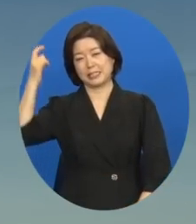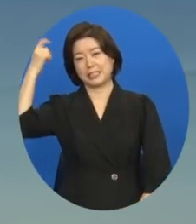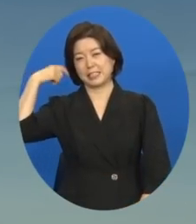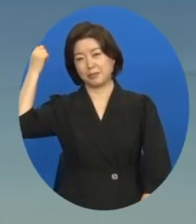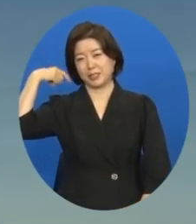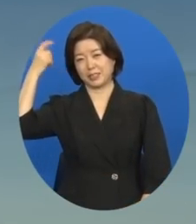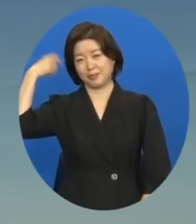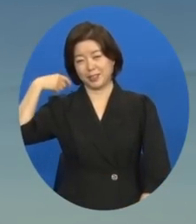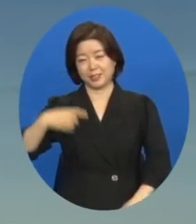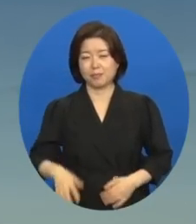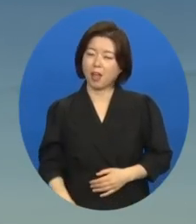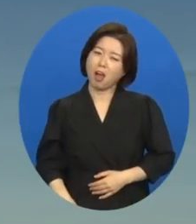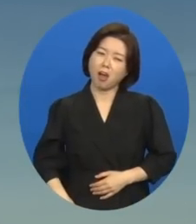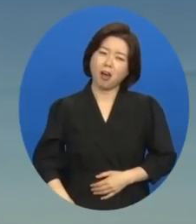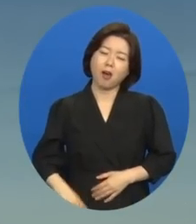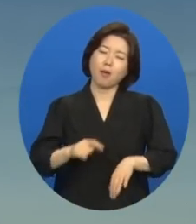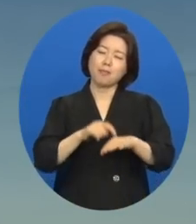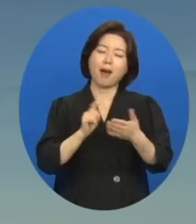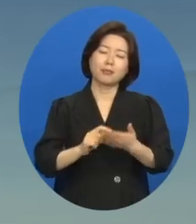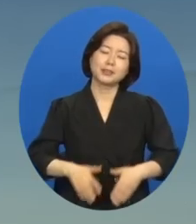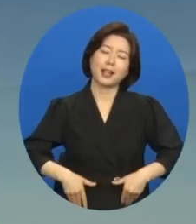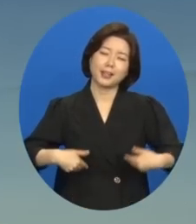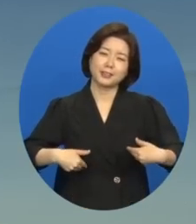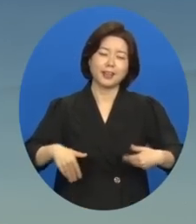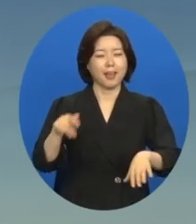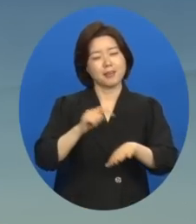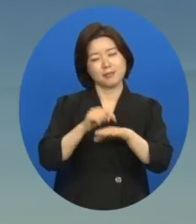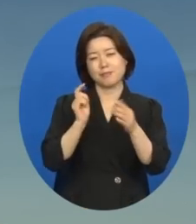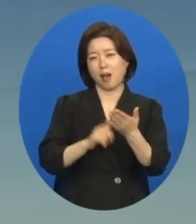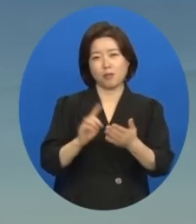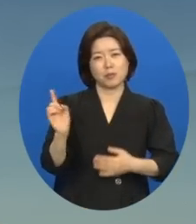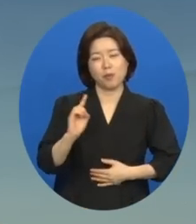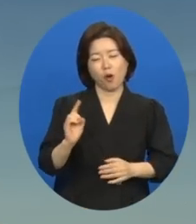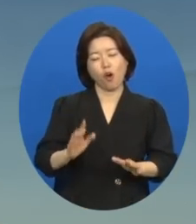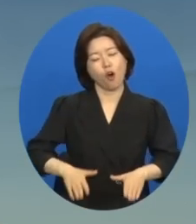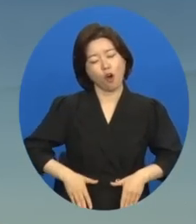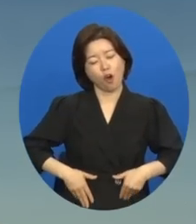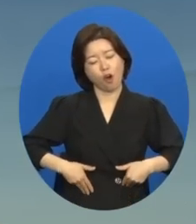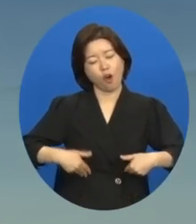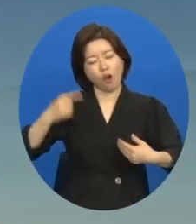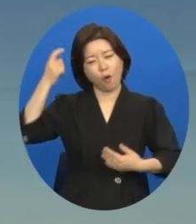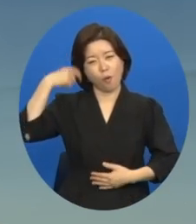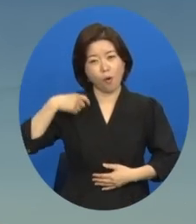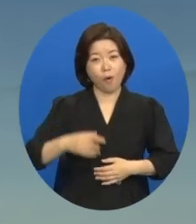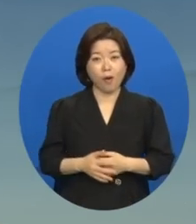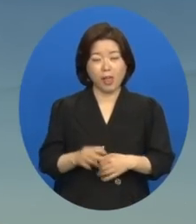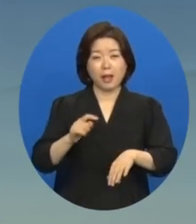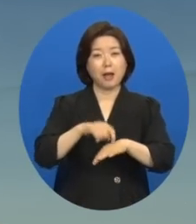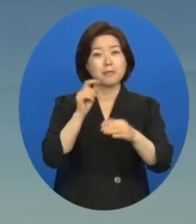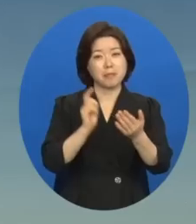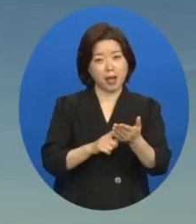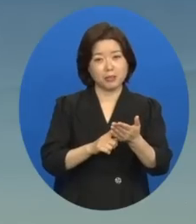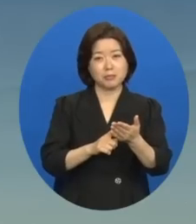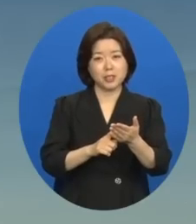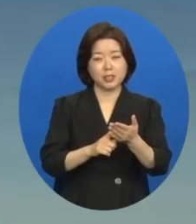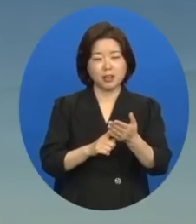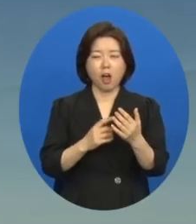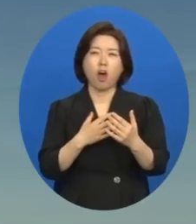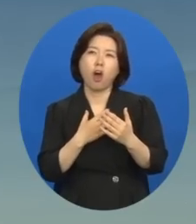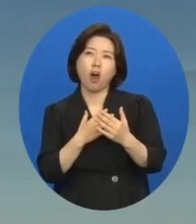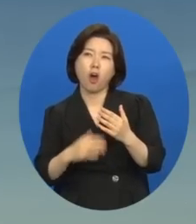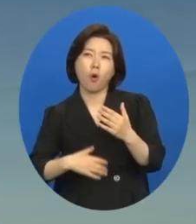주목합니다. 마음이 따뜻해요, 마음이 푸근해요, 마음이 이렇게